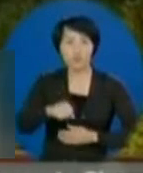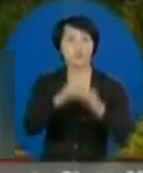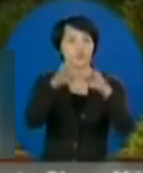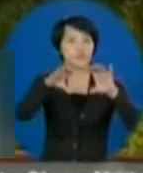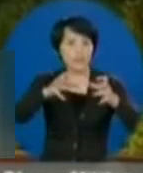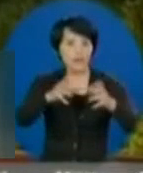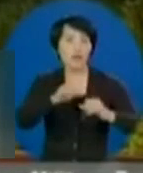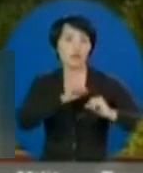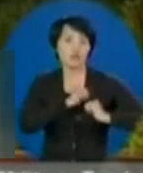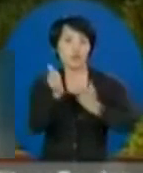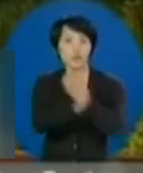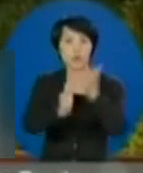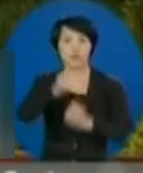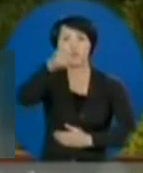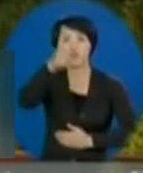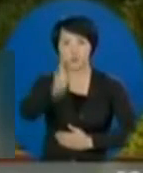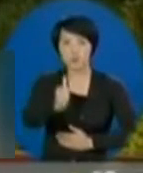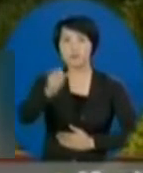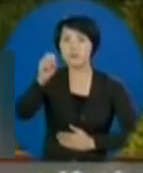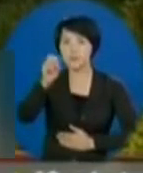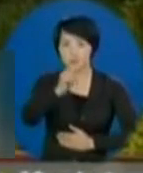조선민주주의인민공화국 국방위원회 위원장이시며